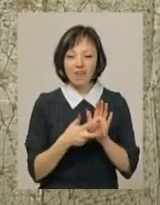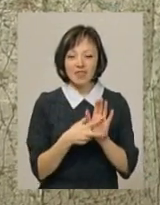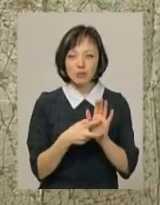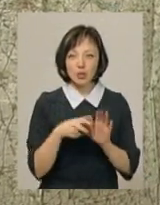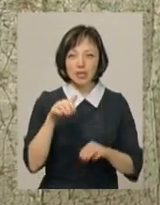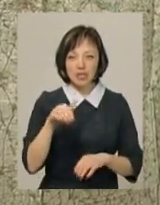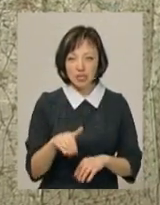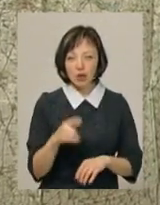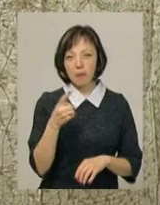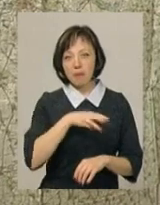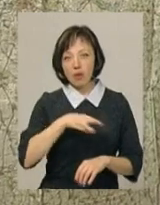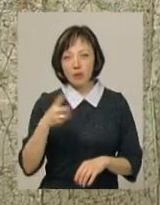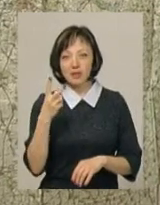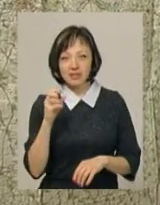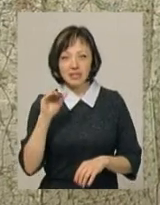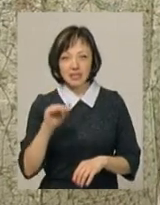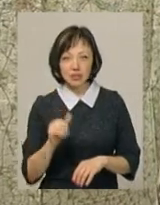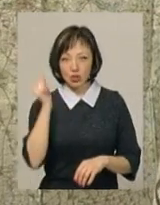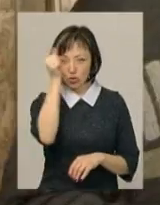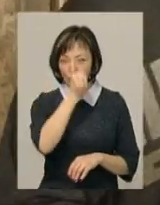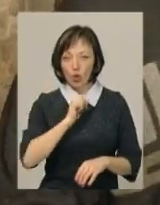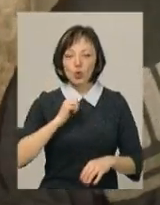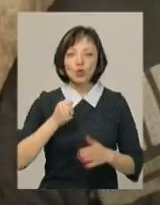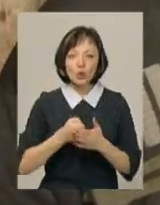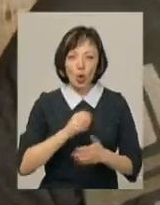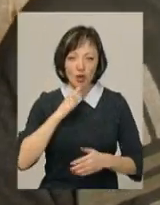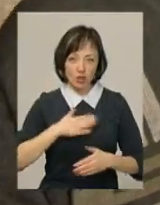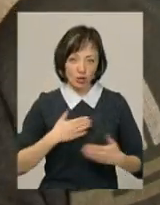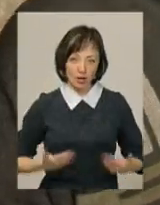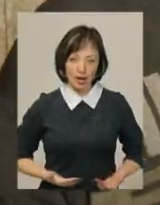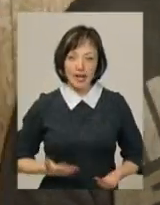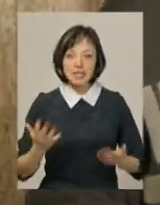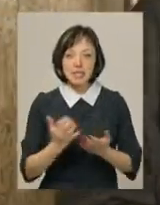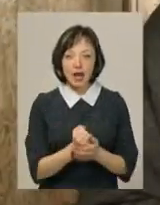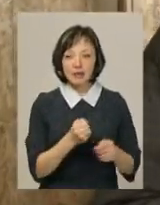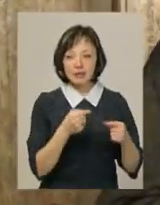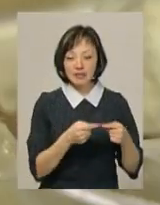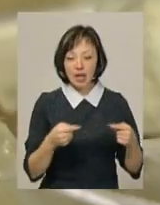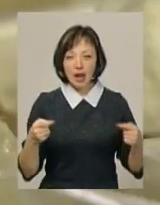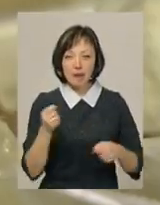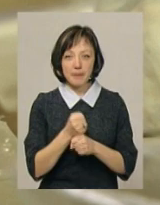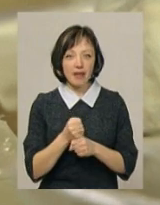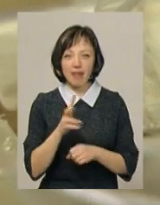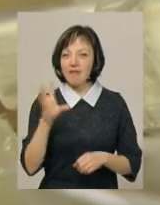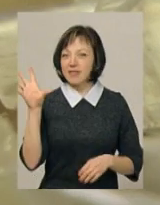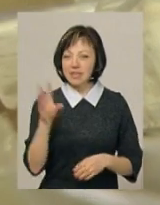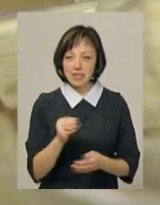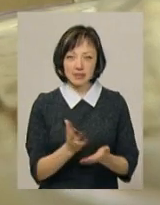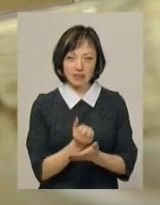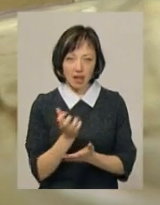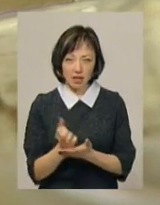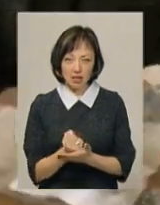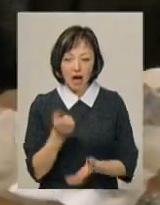тисяч, 1 200 000 років до нашої ери. Знайдені знаряддя праці не всі знахідки Головчинецької стоянки, запевняє Віктор